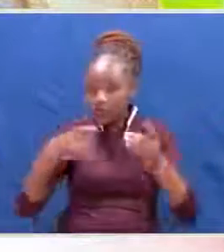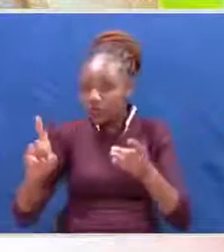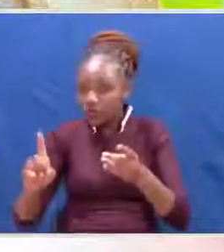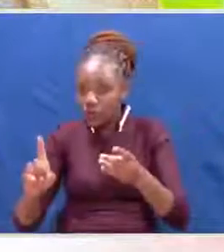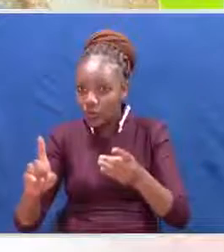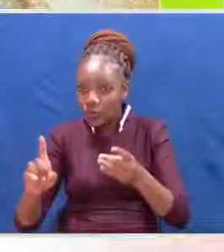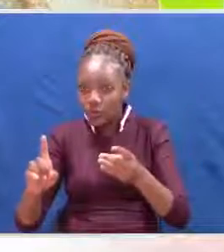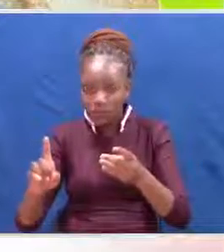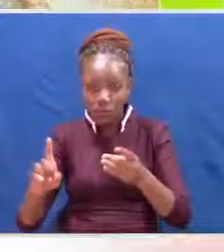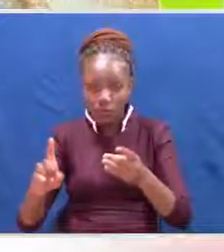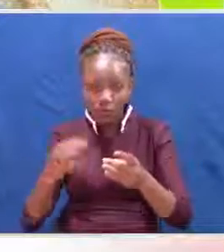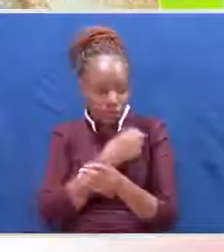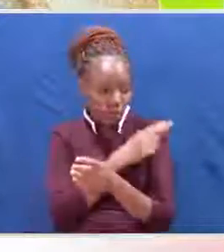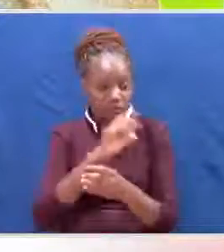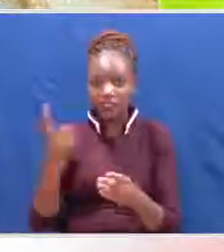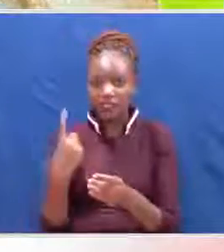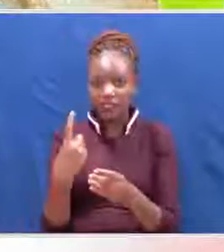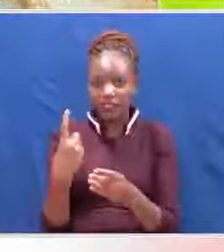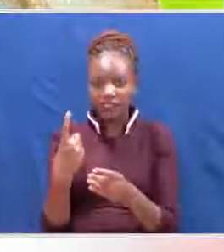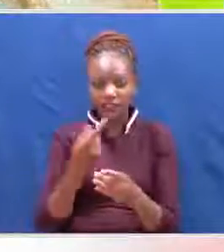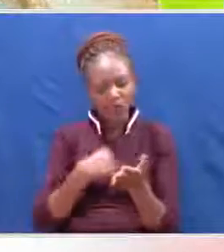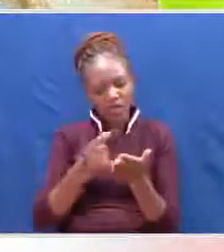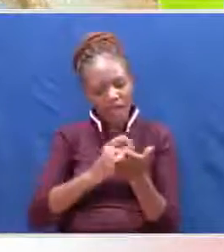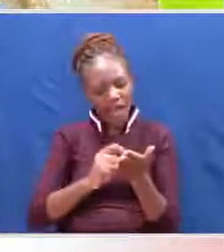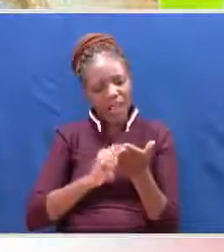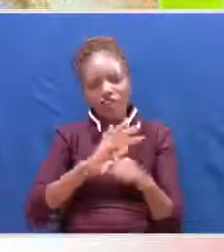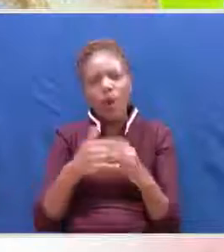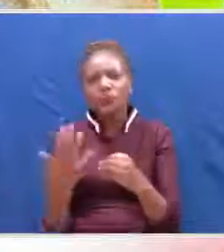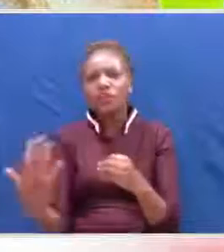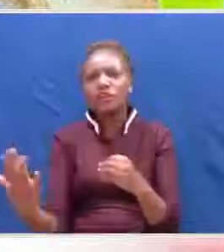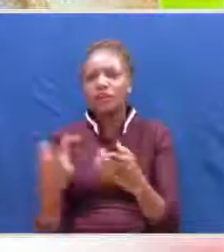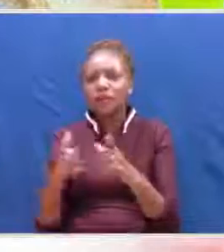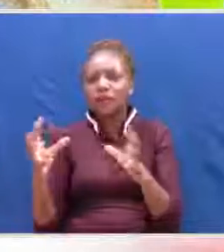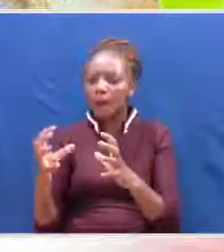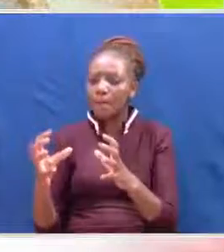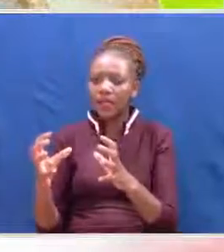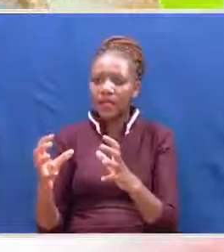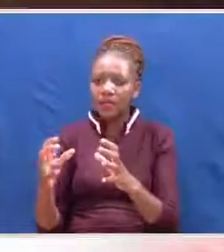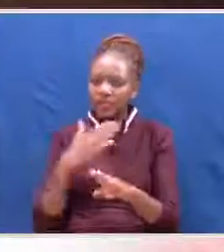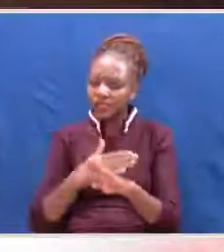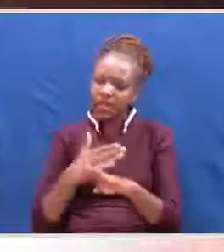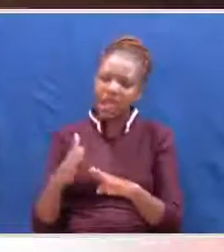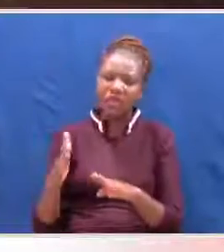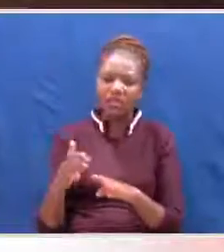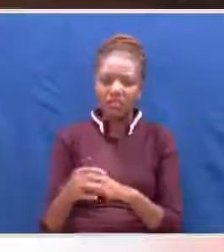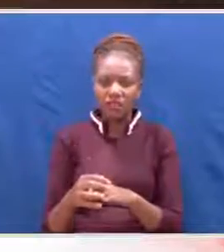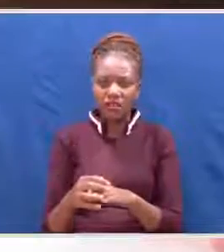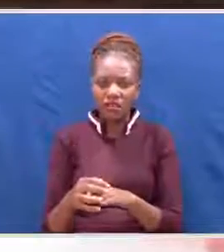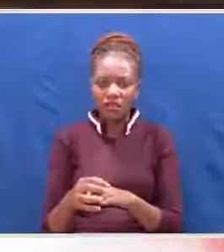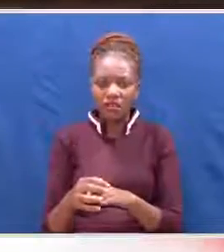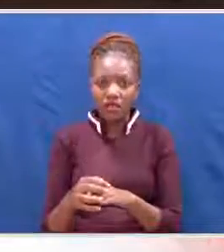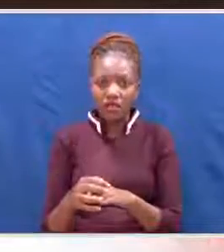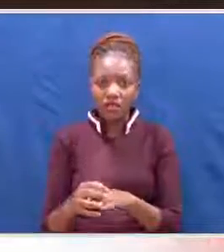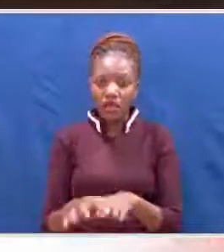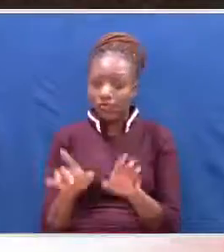claim. Unaona? So nilijaza kila kitu form. But sasa company nayo ilikuwa ina delay. Still reeling from